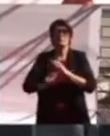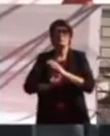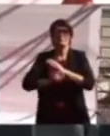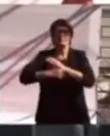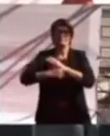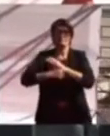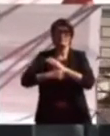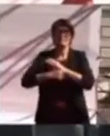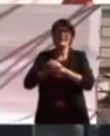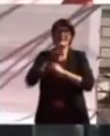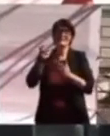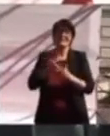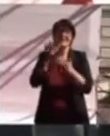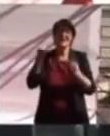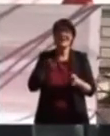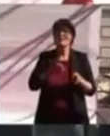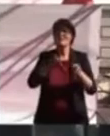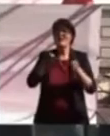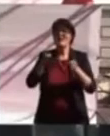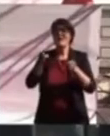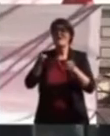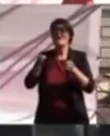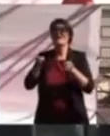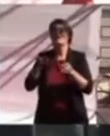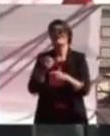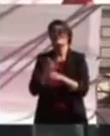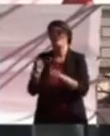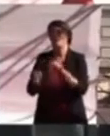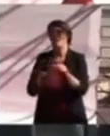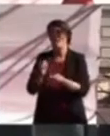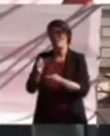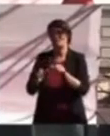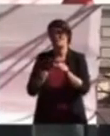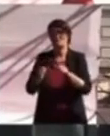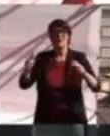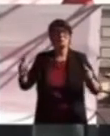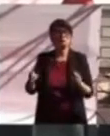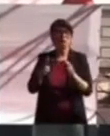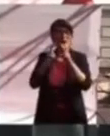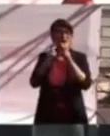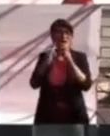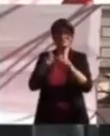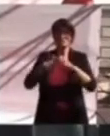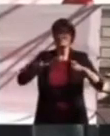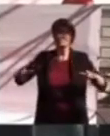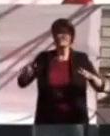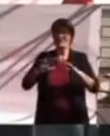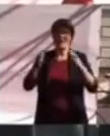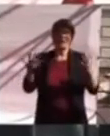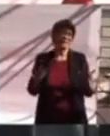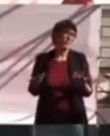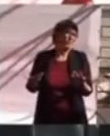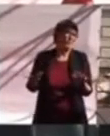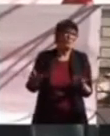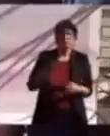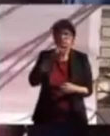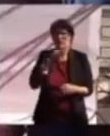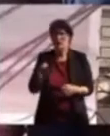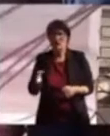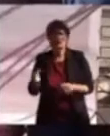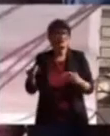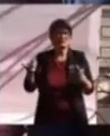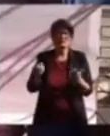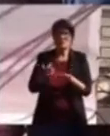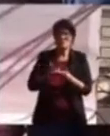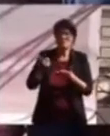di fase a parigi che è una grande città del mondo una delle principali più importanti più belle città del mondo ci sono